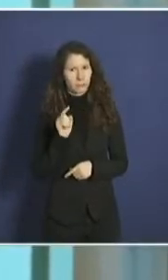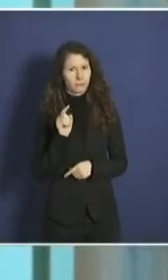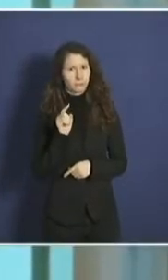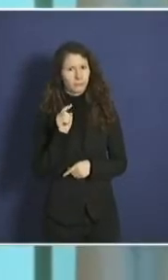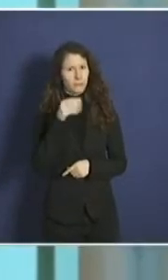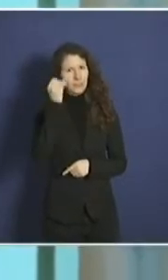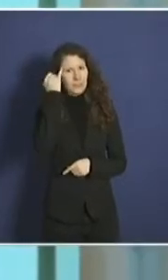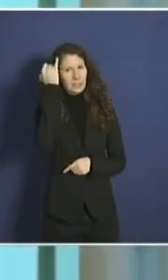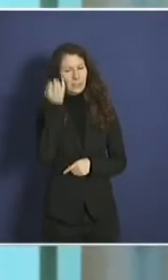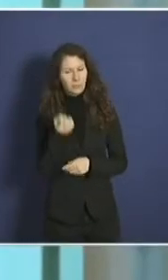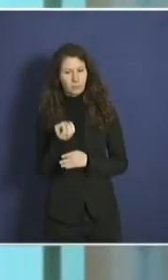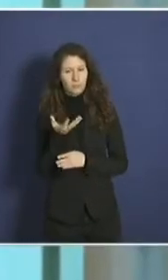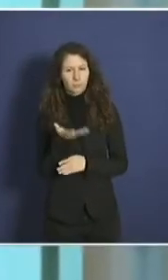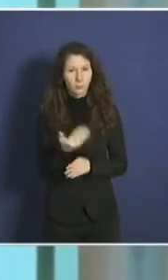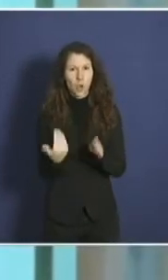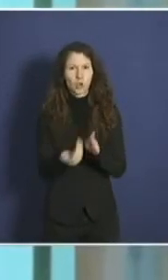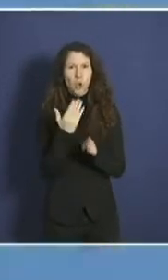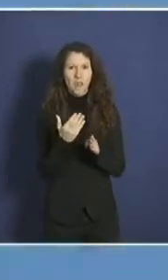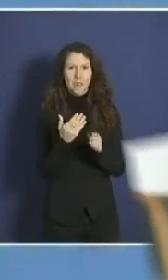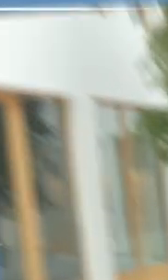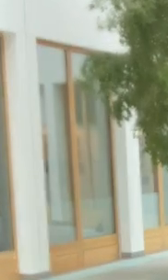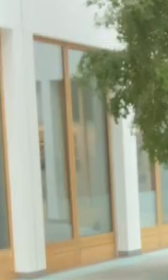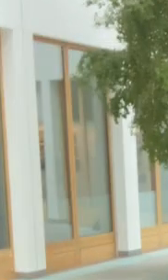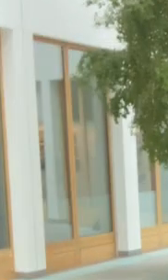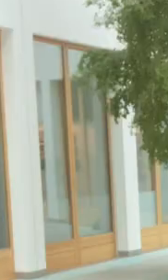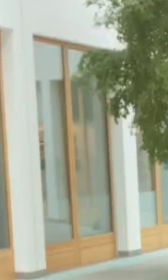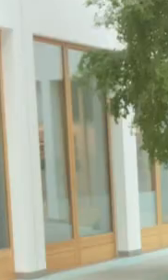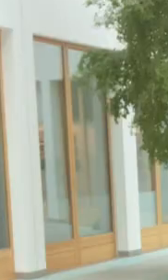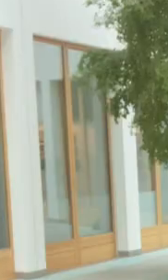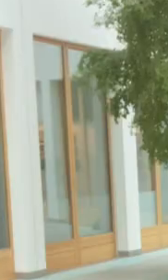hier diese Debatte erneut losgeht? Vielen Dank. Ja.